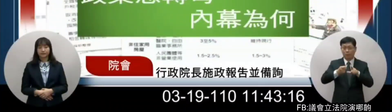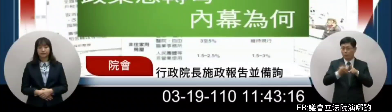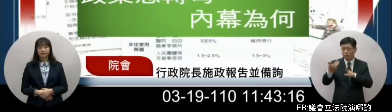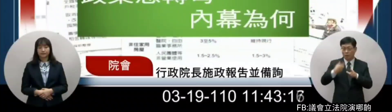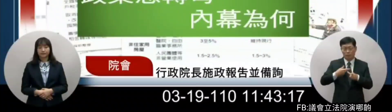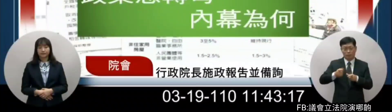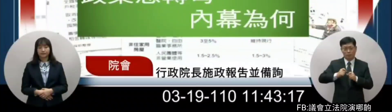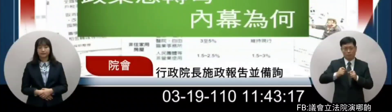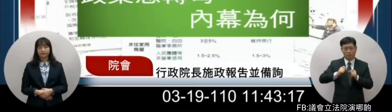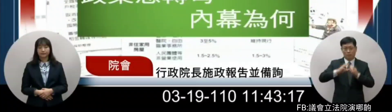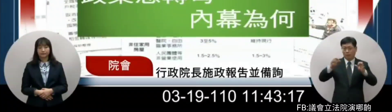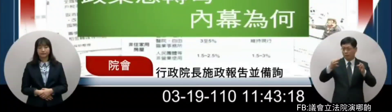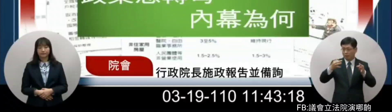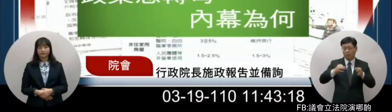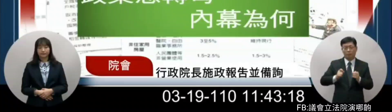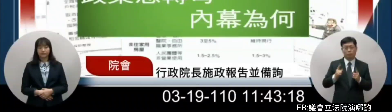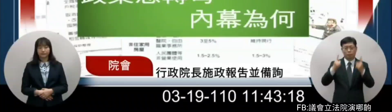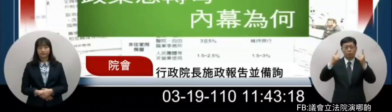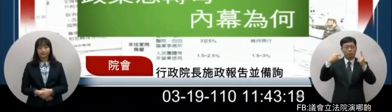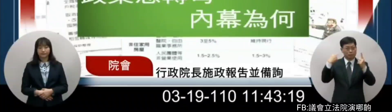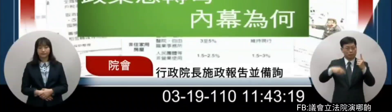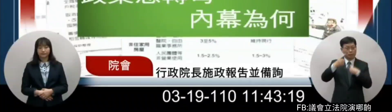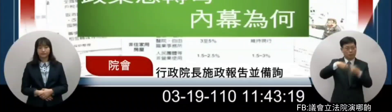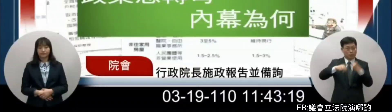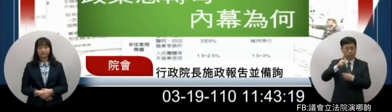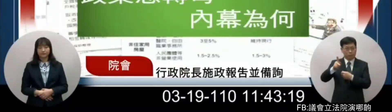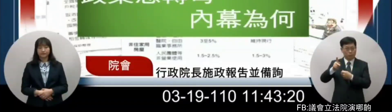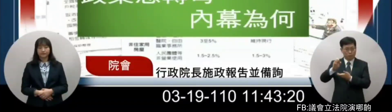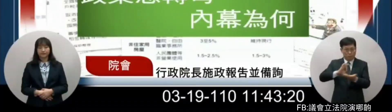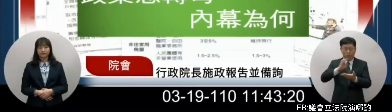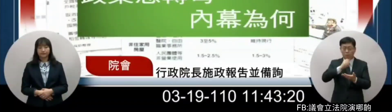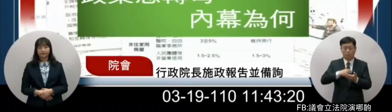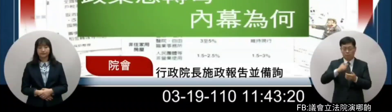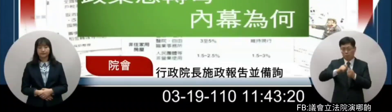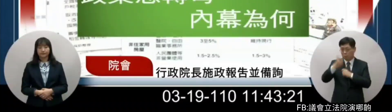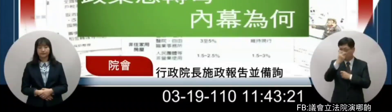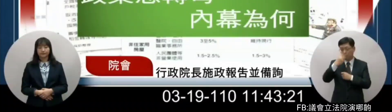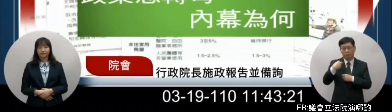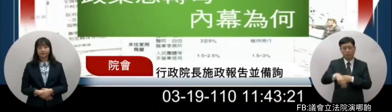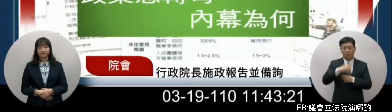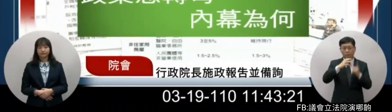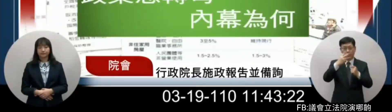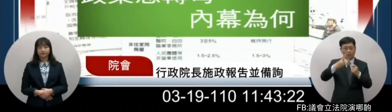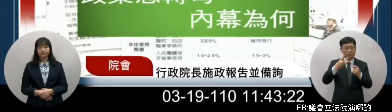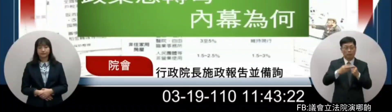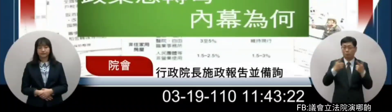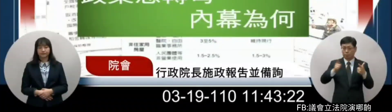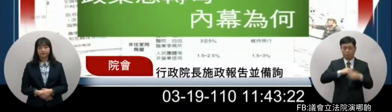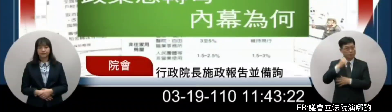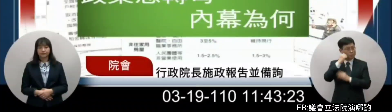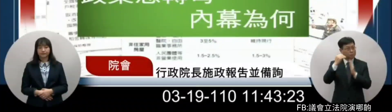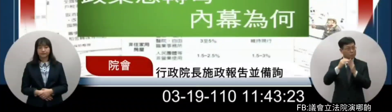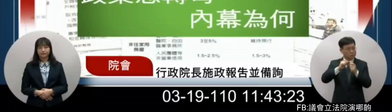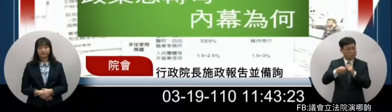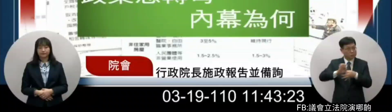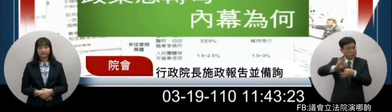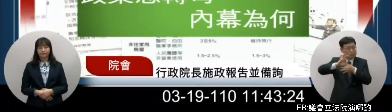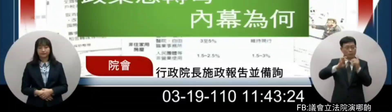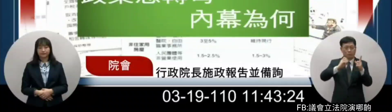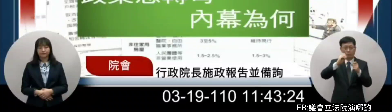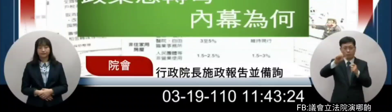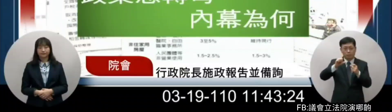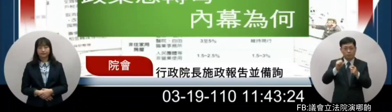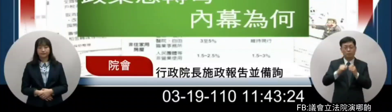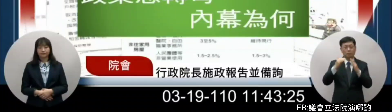限值，啊，针对于转售来查税；103又是提高非自用住宅的房屋税率；105年